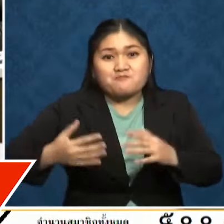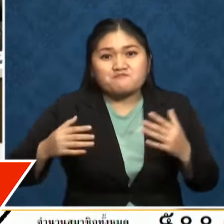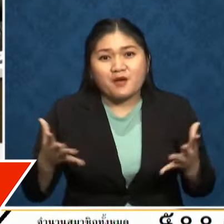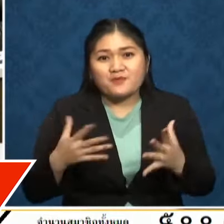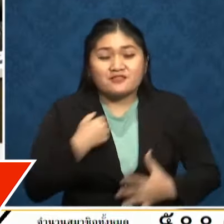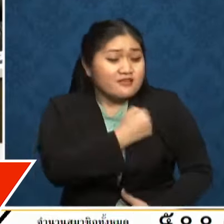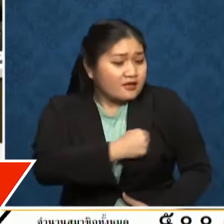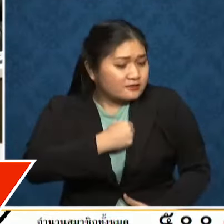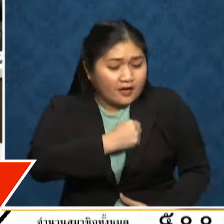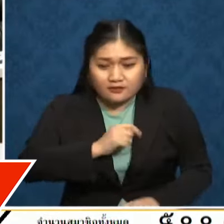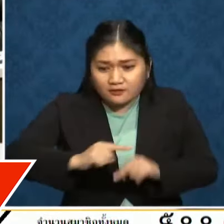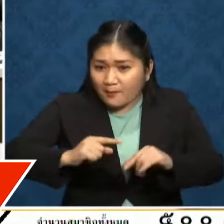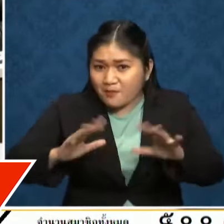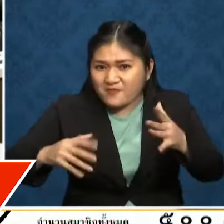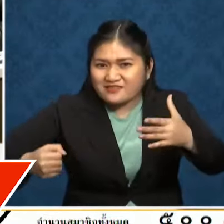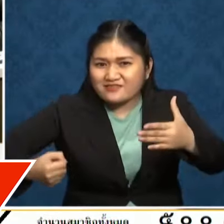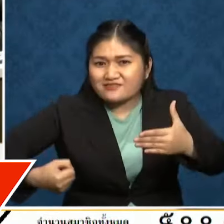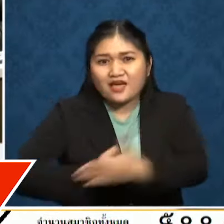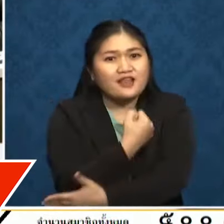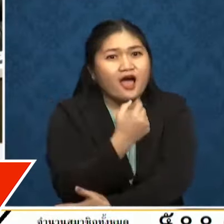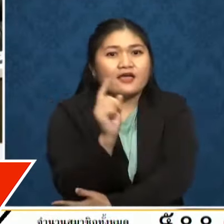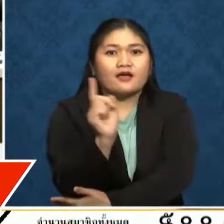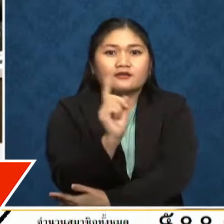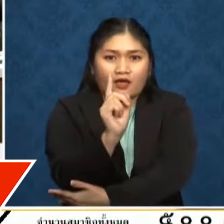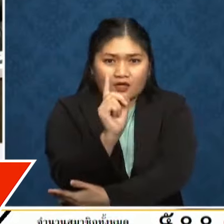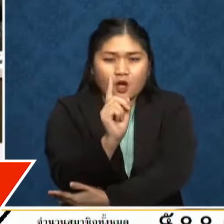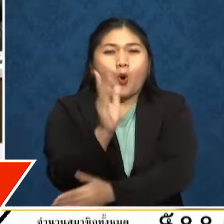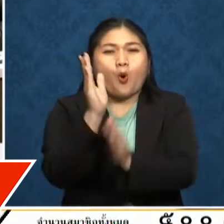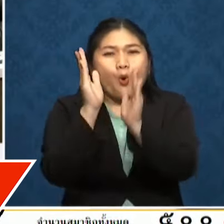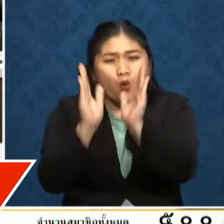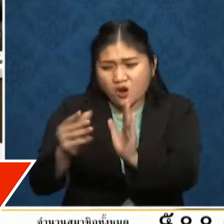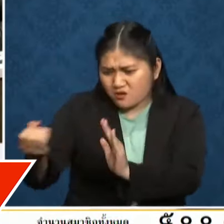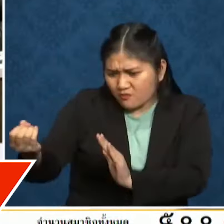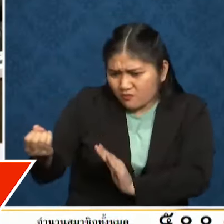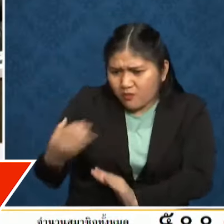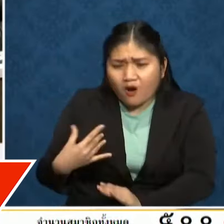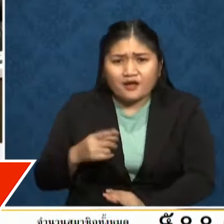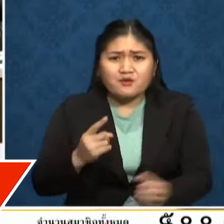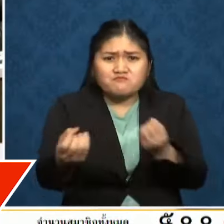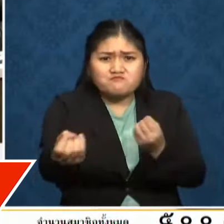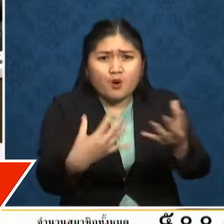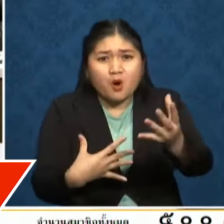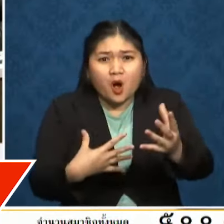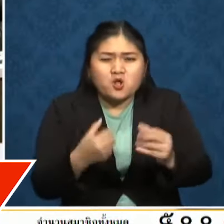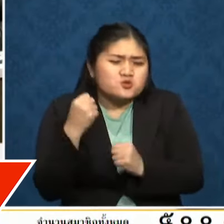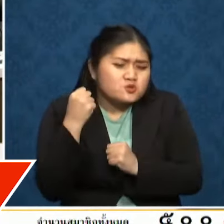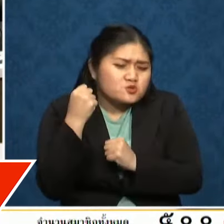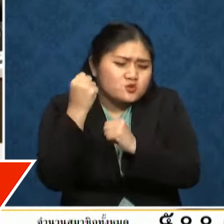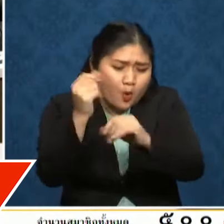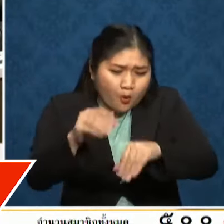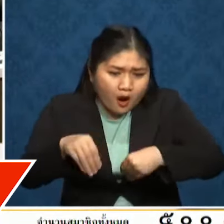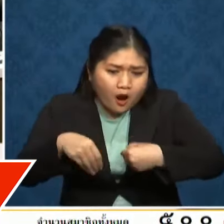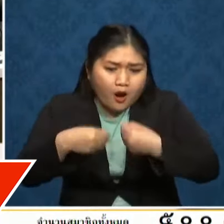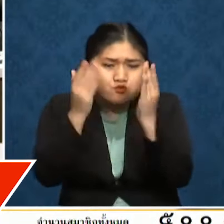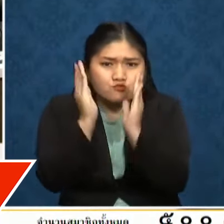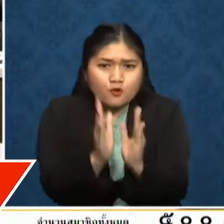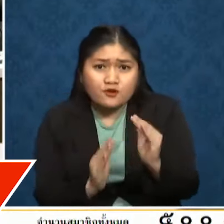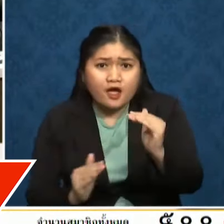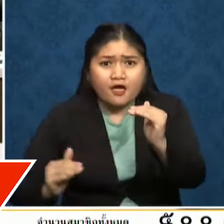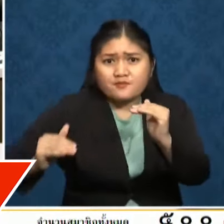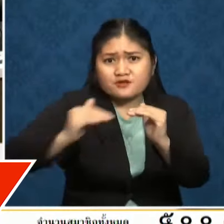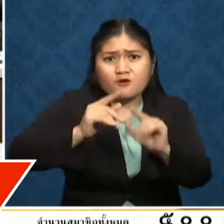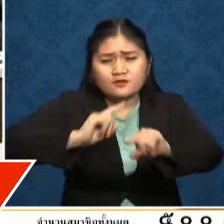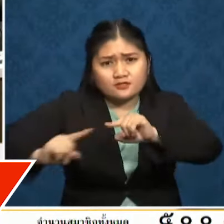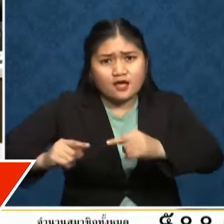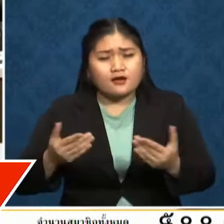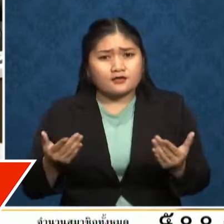องเสียใจเสียดายแต่เพียงว่า Kollegen Bold บ Basically bringingำลังสู้เพื่อบุคคลผู้มีความหลักหายทางเพช